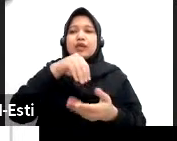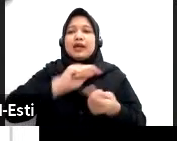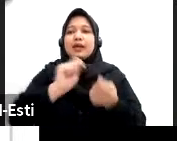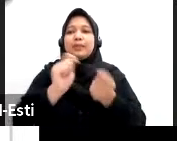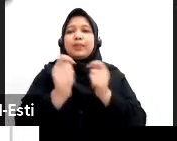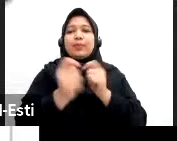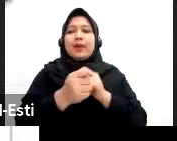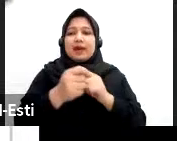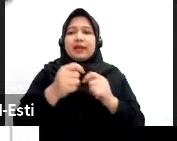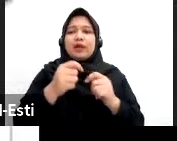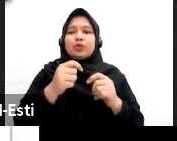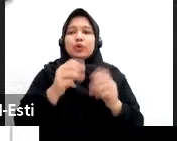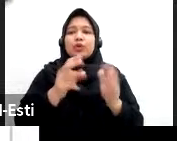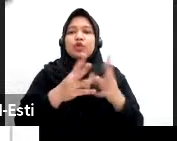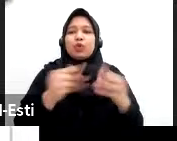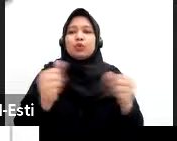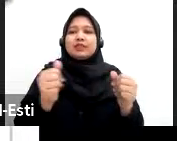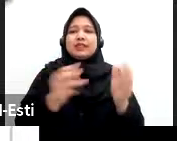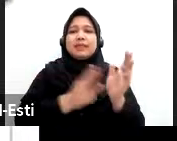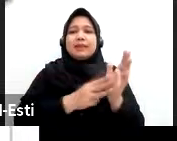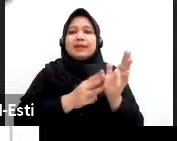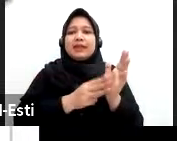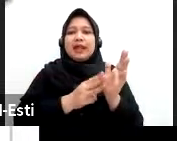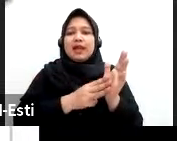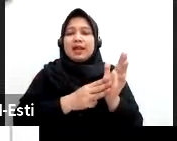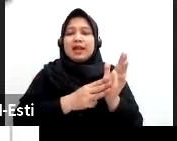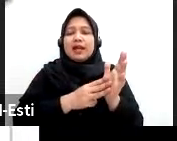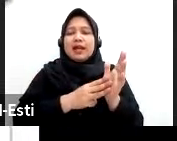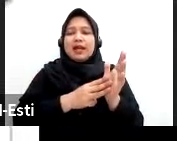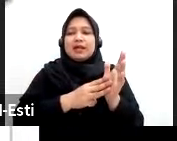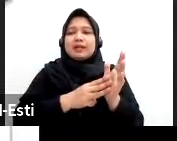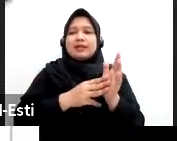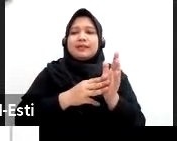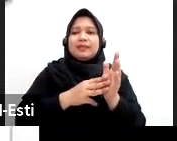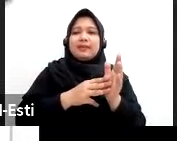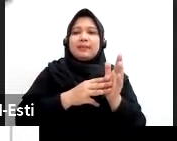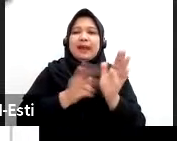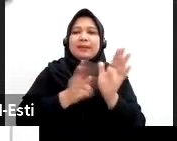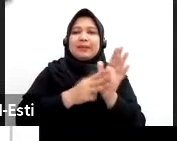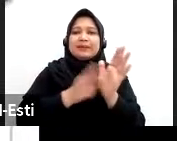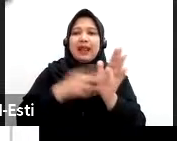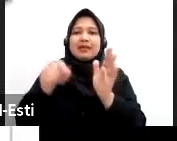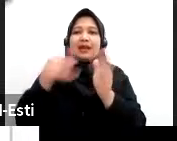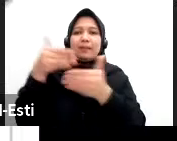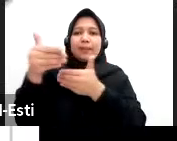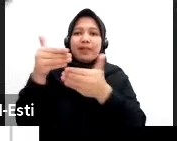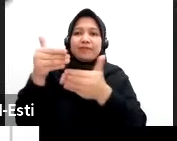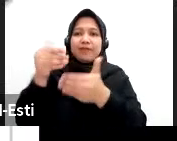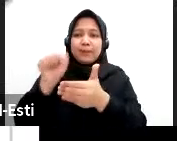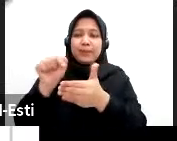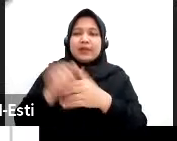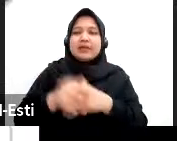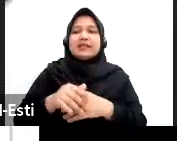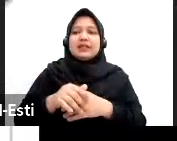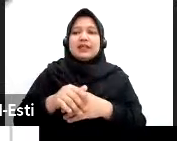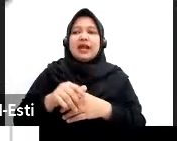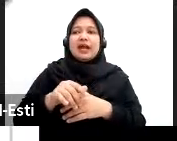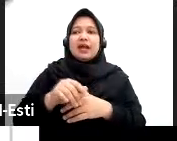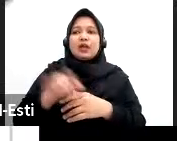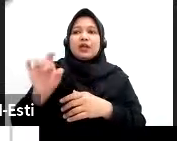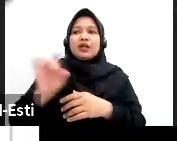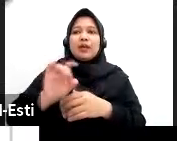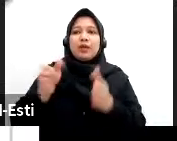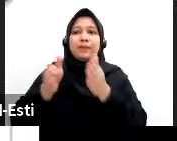penyelesaian sengketa di dalam account dalam plafon jadi tidak melalui pihak eksternal yang